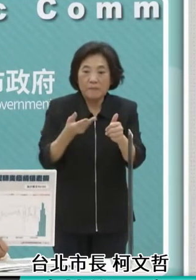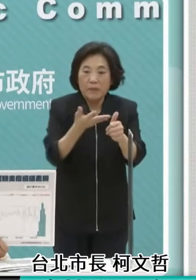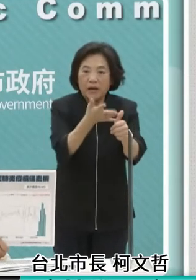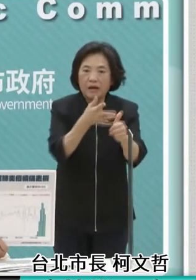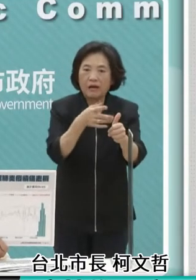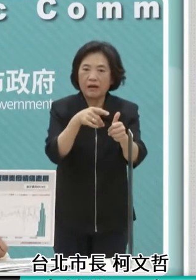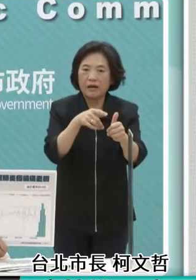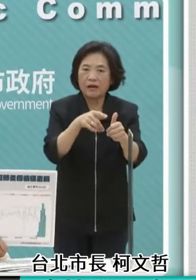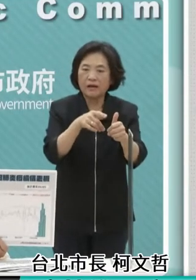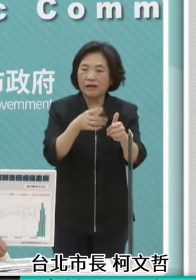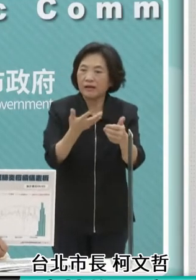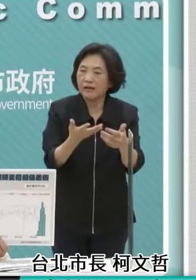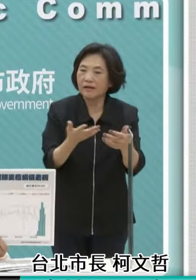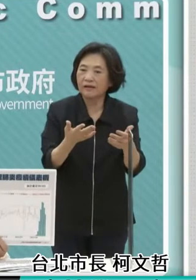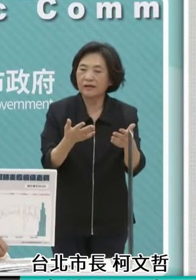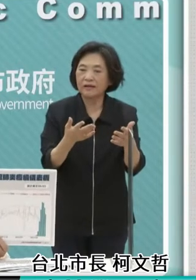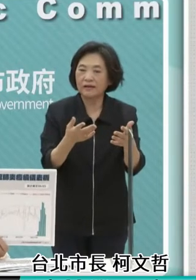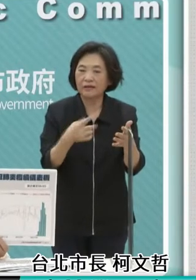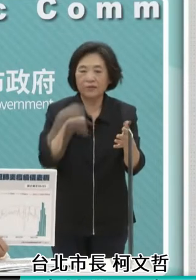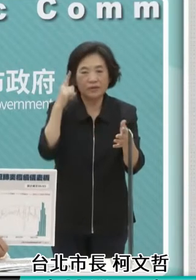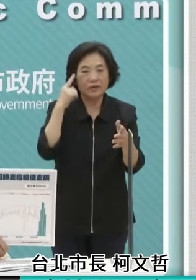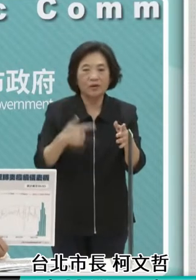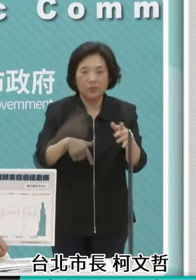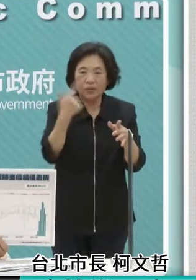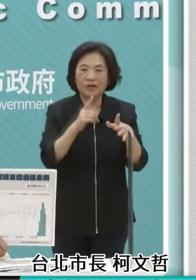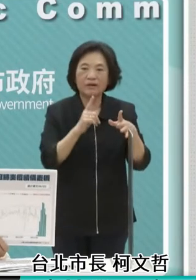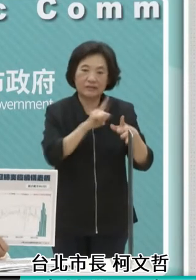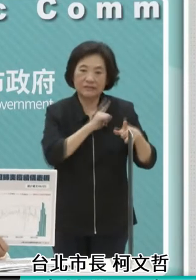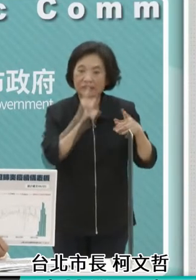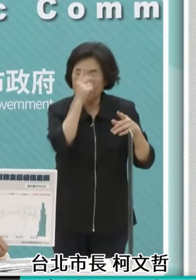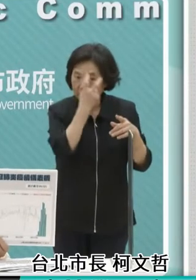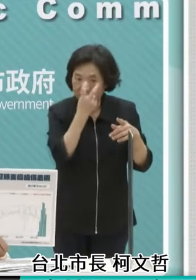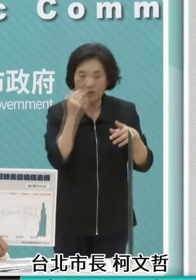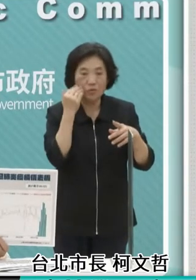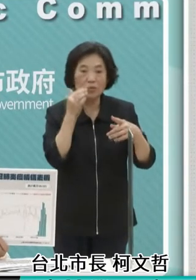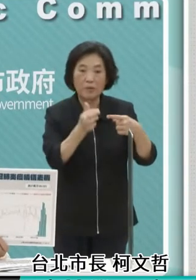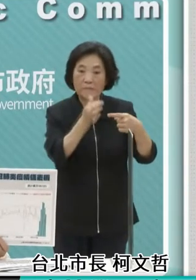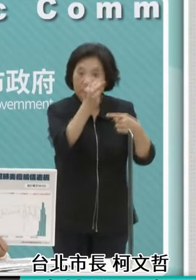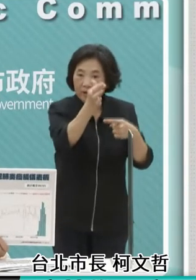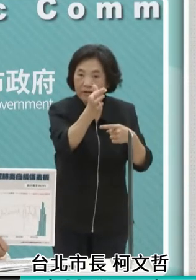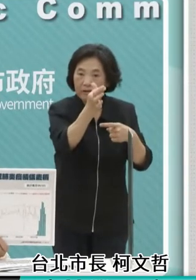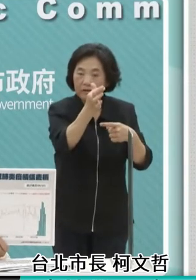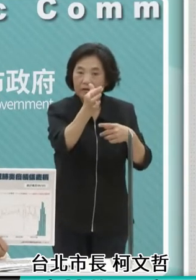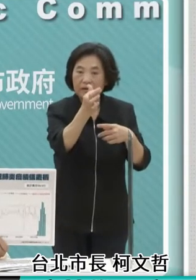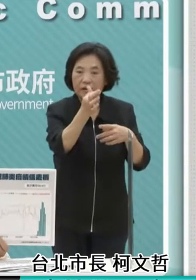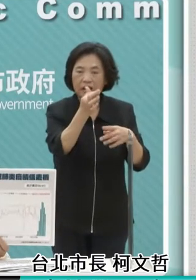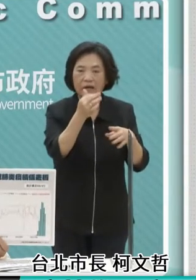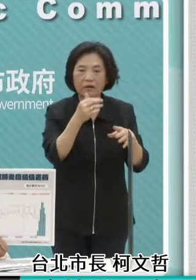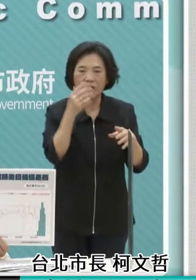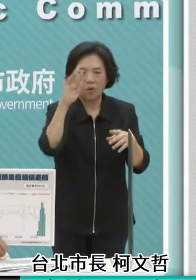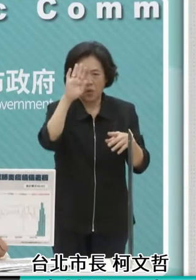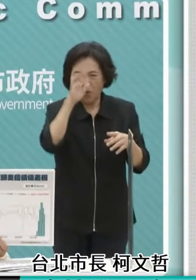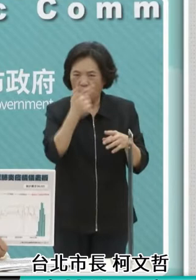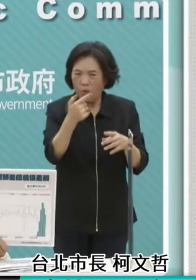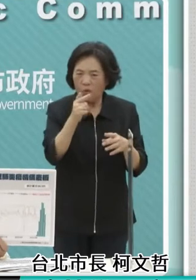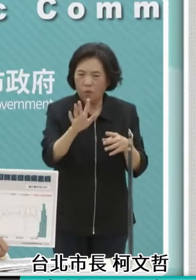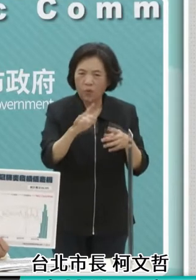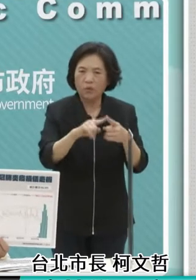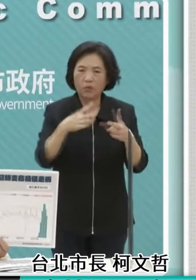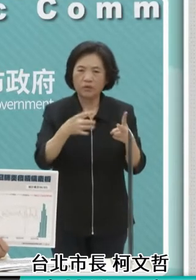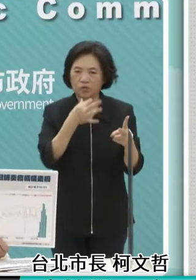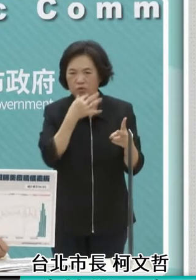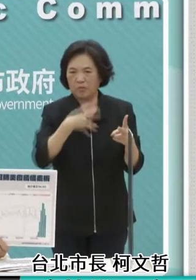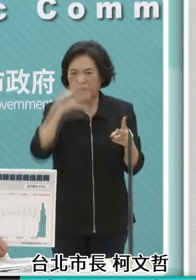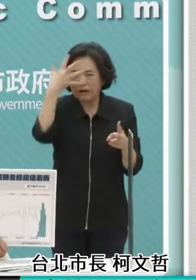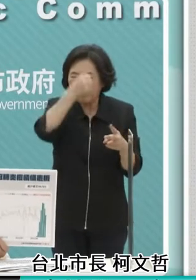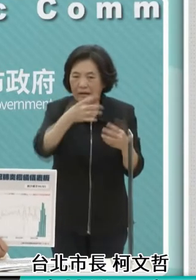道哈，最简单是快筛先做的，啊，阳性的话，如果症状比较严重，或者是你是属于高危人